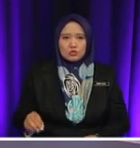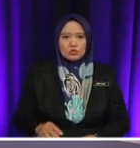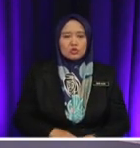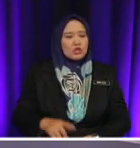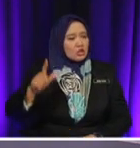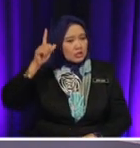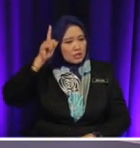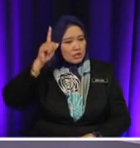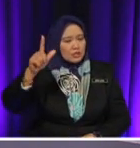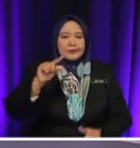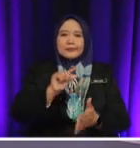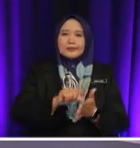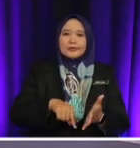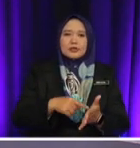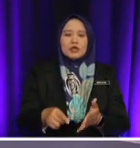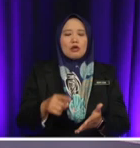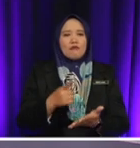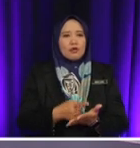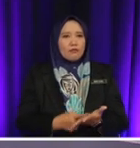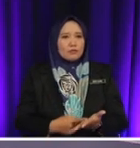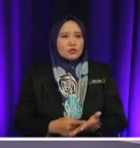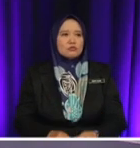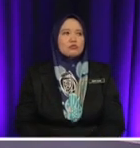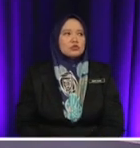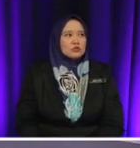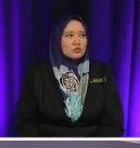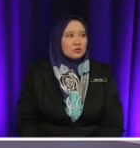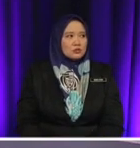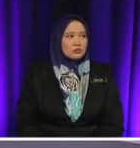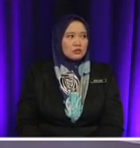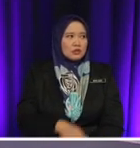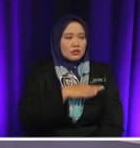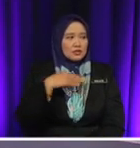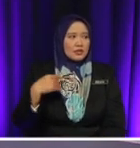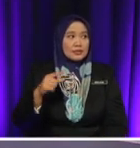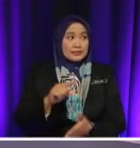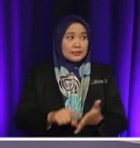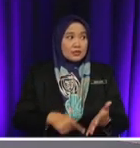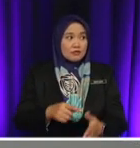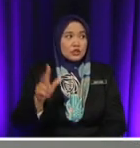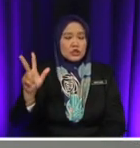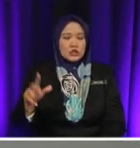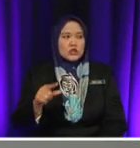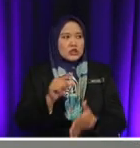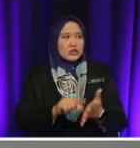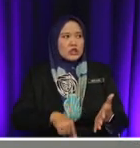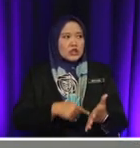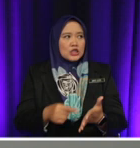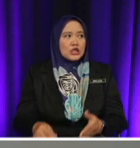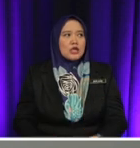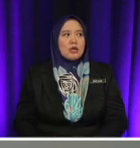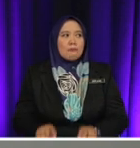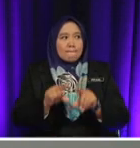betul dan cara untuk membuat graf tadi dengan betul oke dan graf yang ketiga iaitu graf palang Bar atau histogram